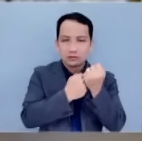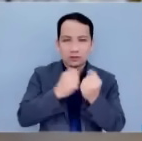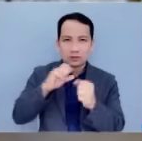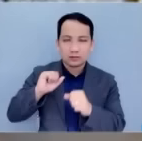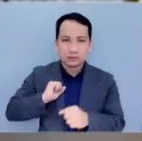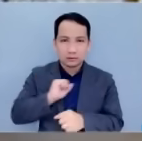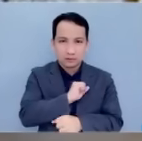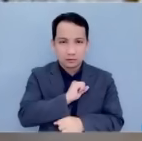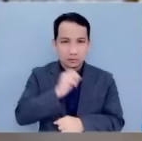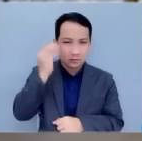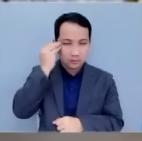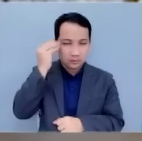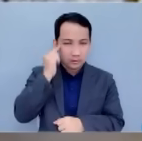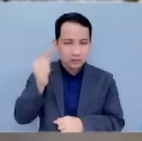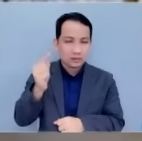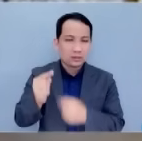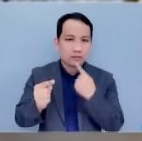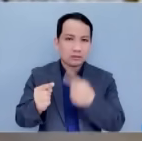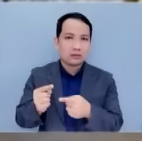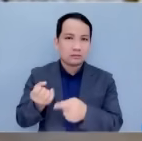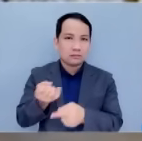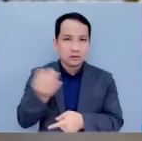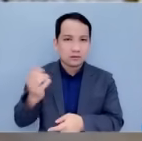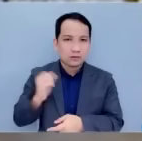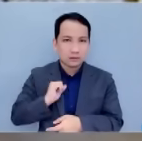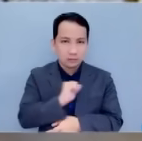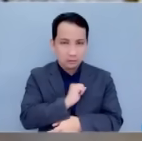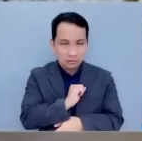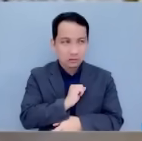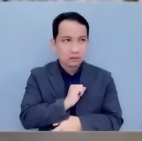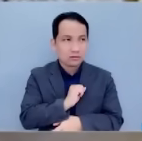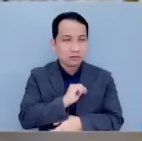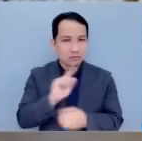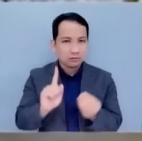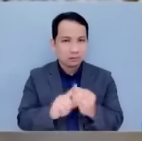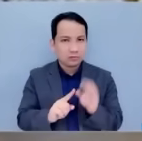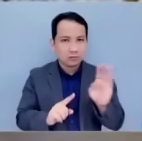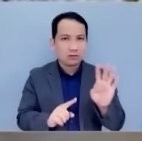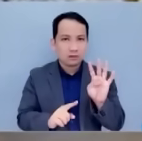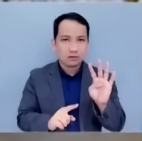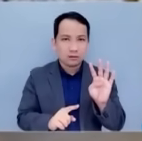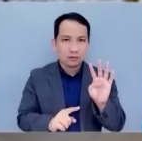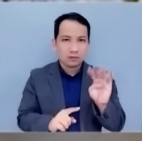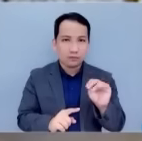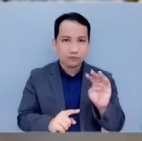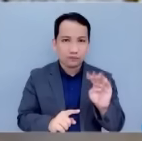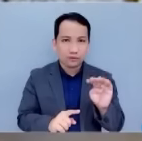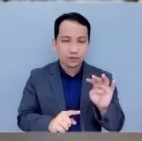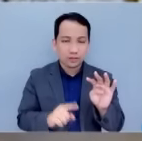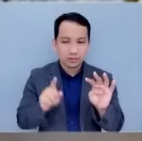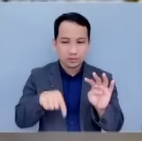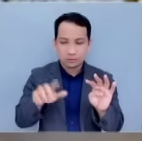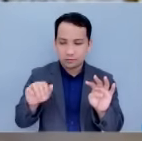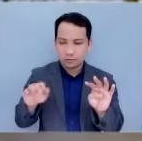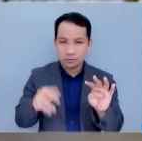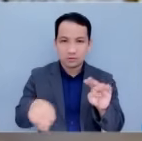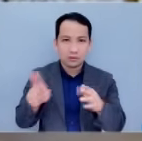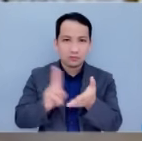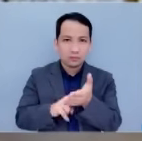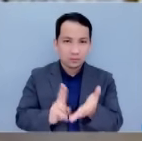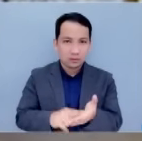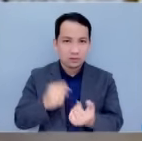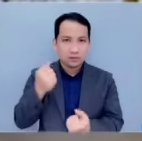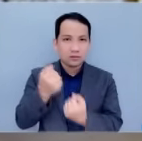President Zubiri. Pero ayon sa ilang mga senador na nakausap ko, 14 to 15 signatures ang nakuha ng statement of support na